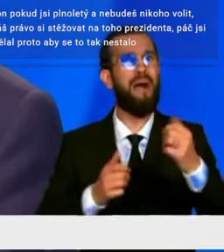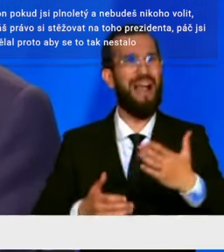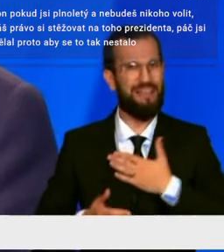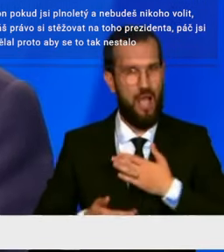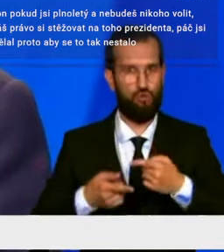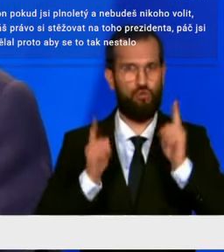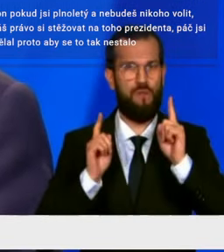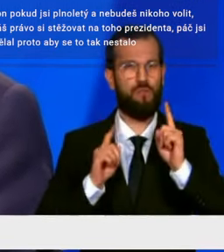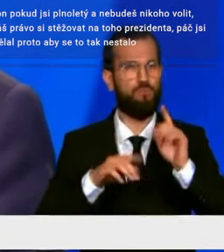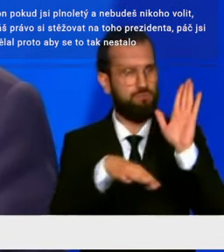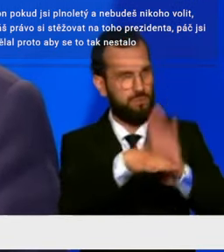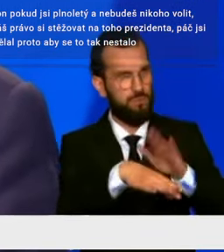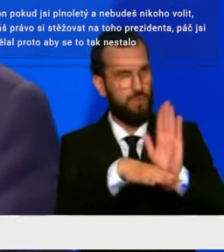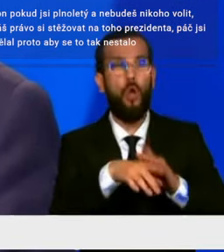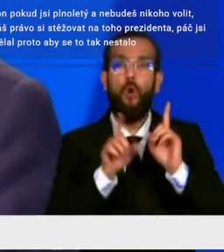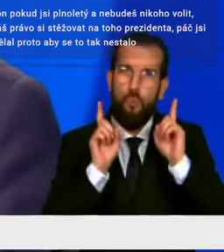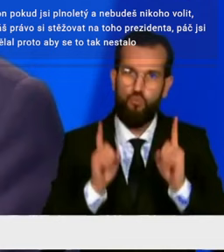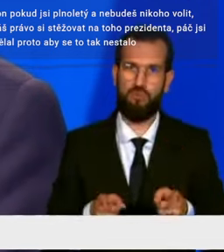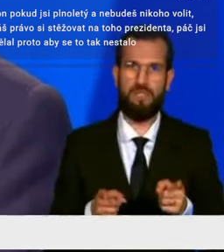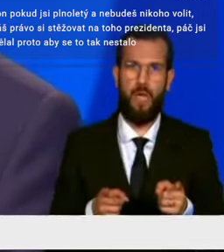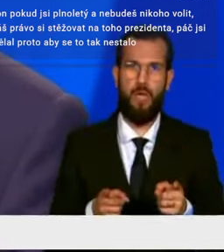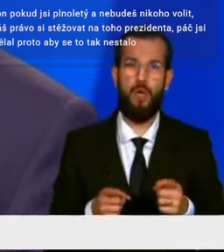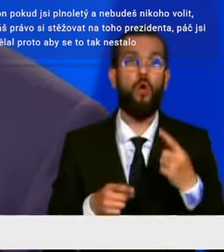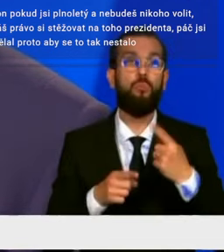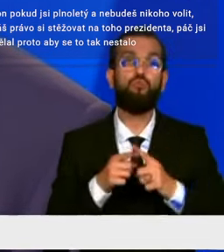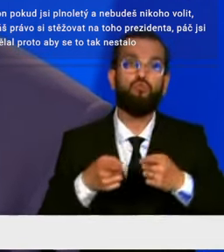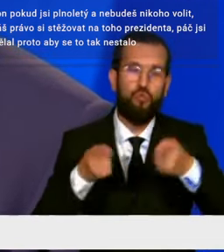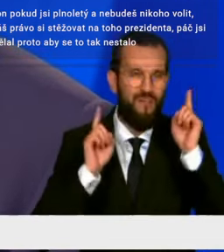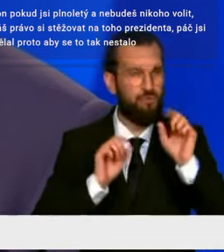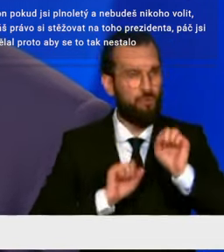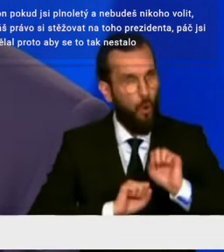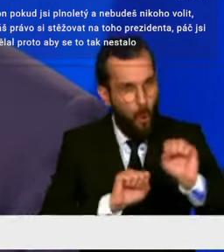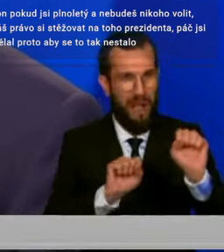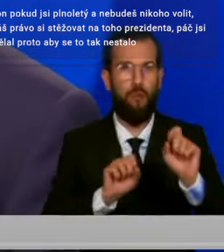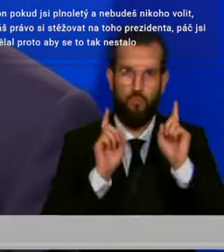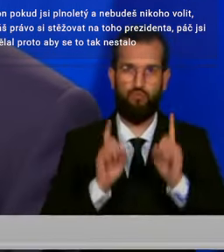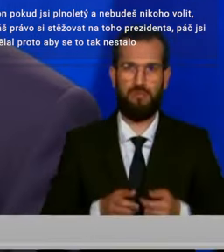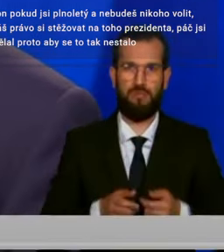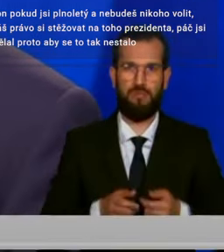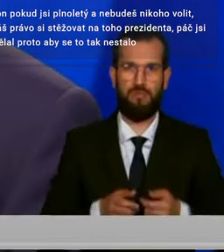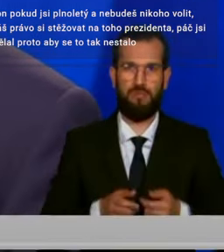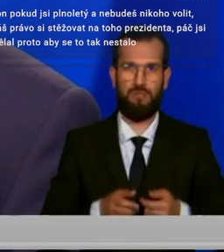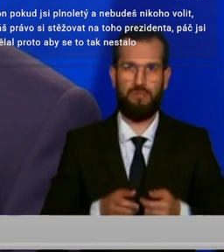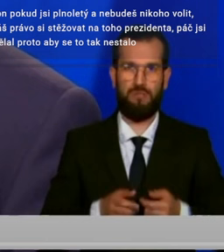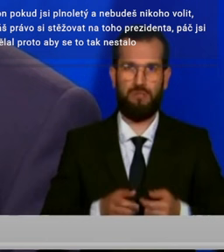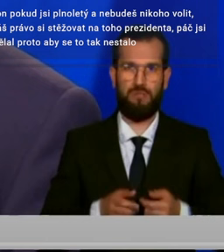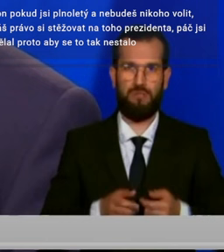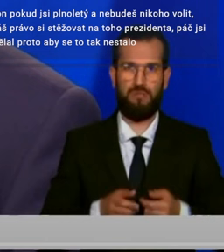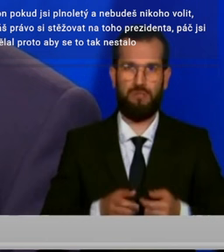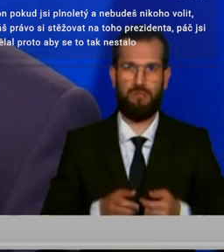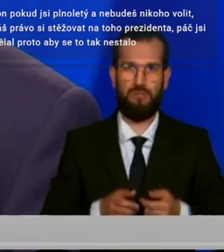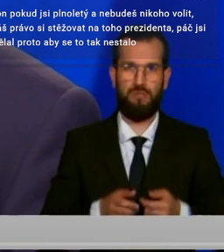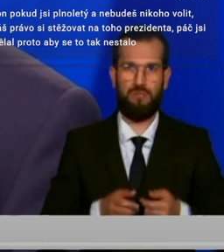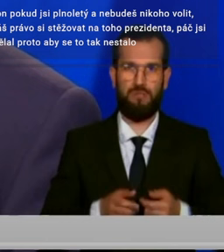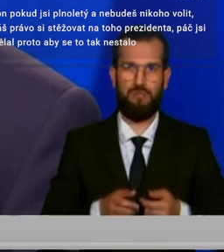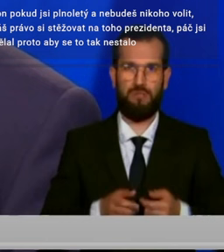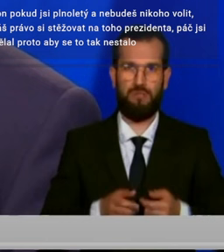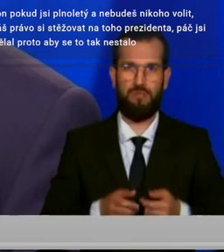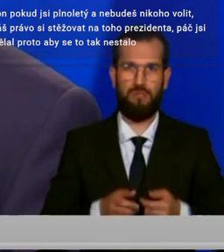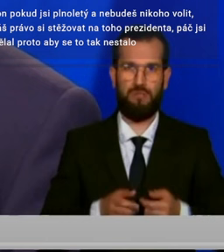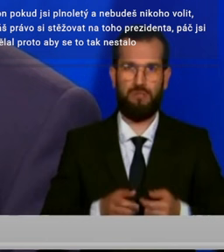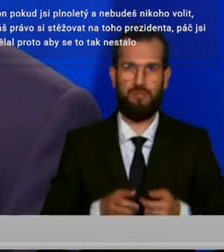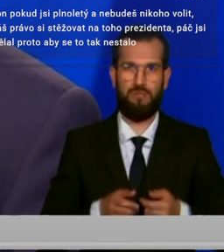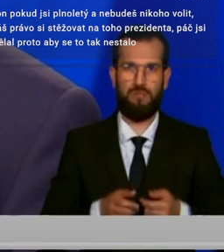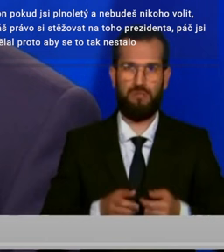republiky a vždy si brániť aj záujmy občanov Slovenskej republiky to je prvý prienik kde si myslím Ano to ssou prázdné fráze za